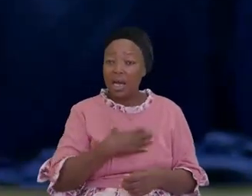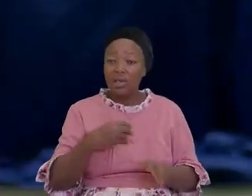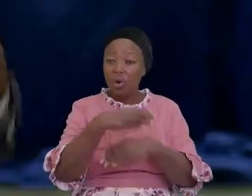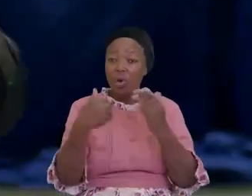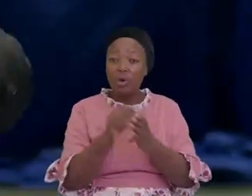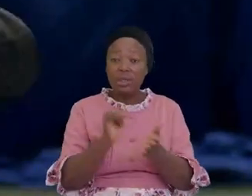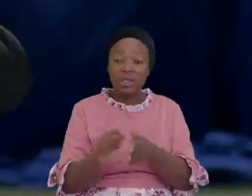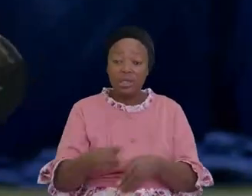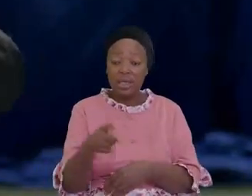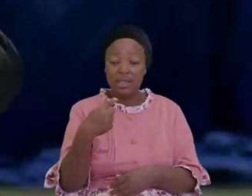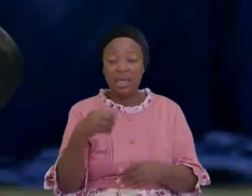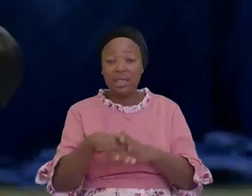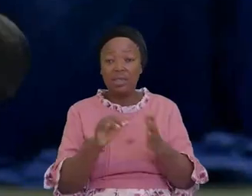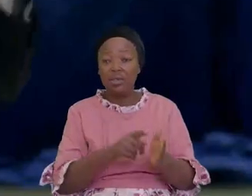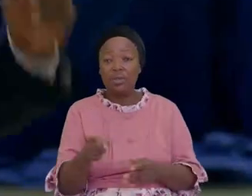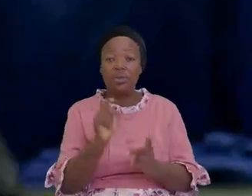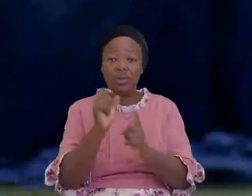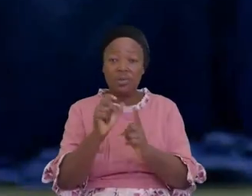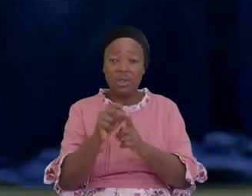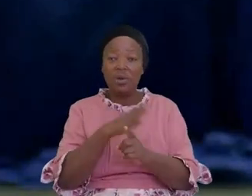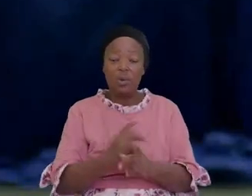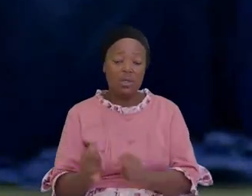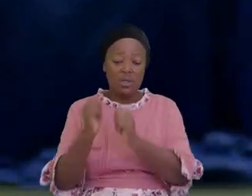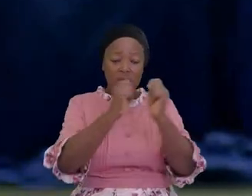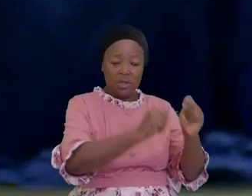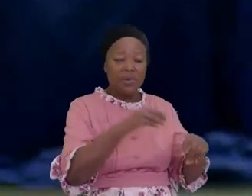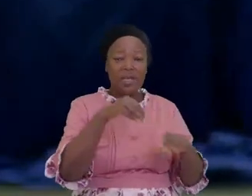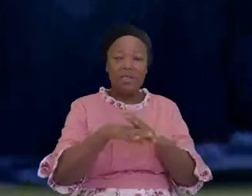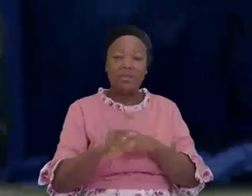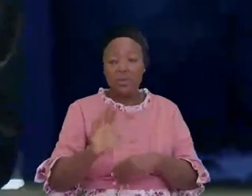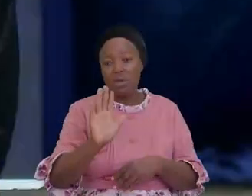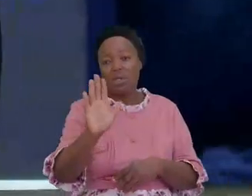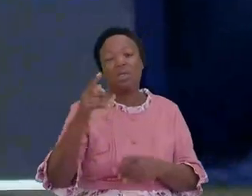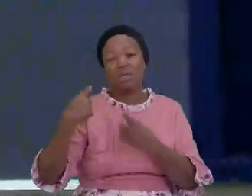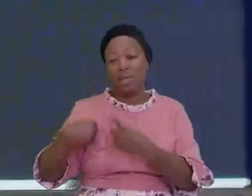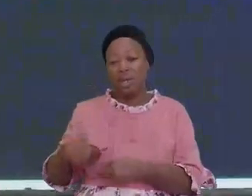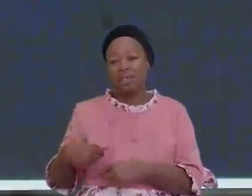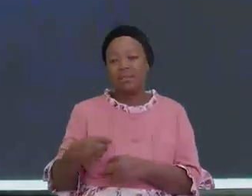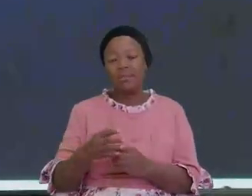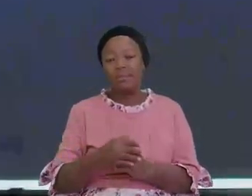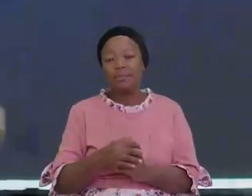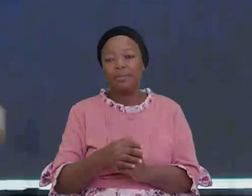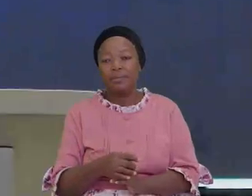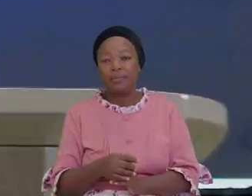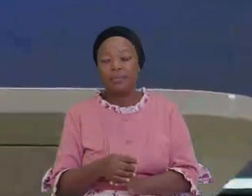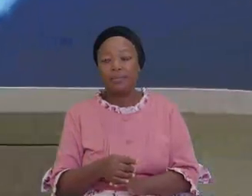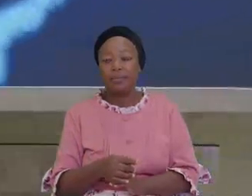Et tout ce qu'ils ont dit dans ces messages ont été transférés dans mon cœur.